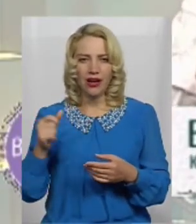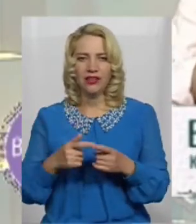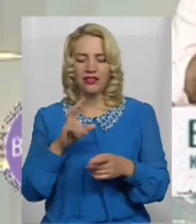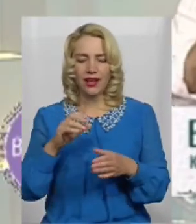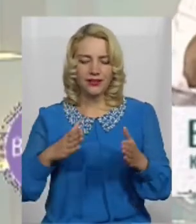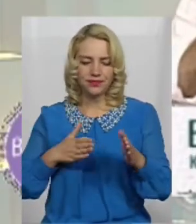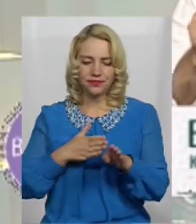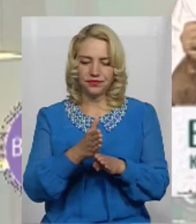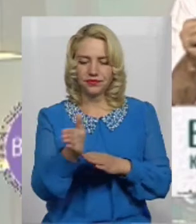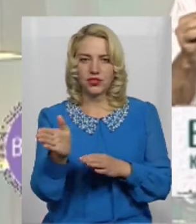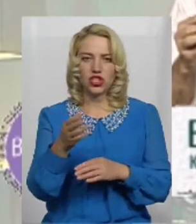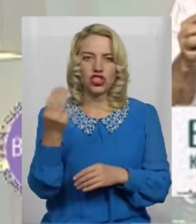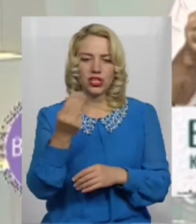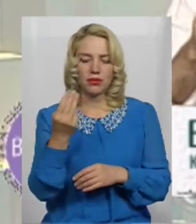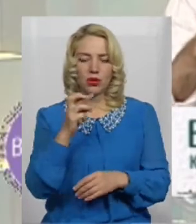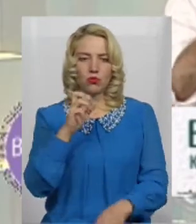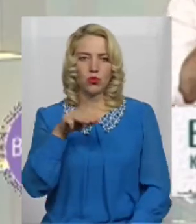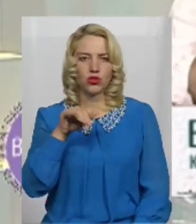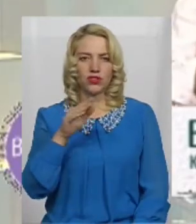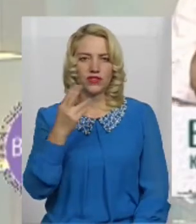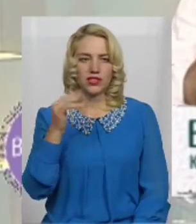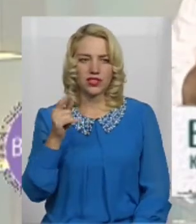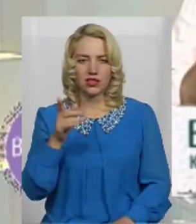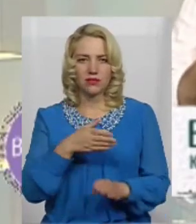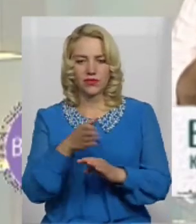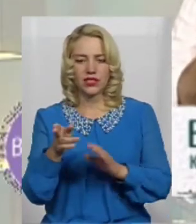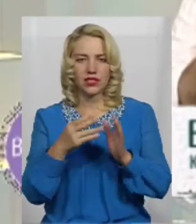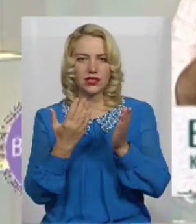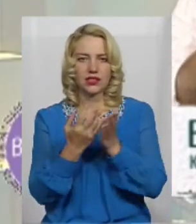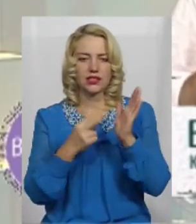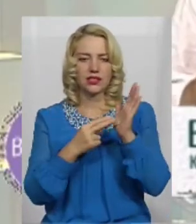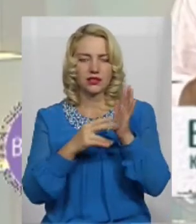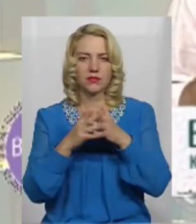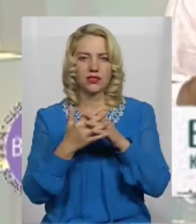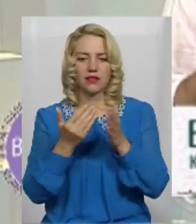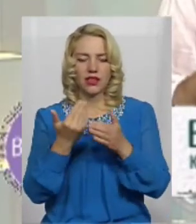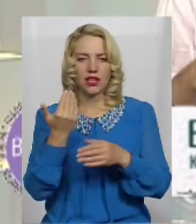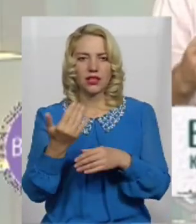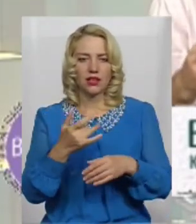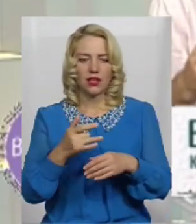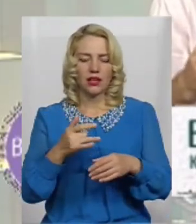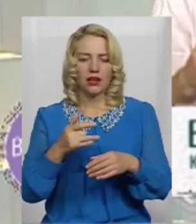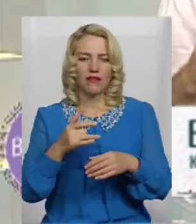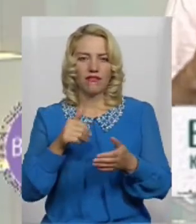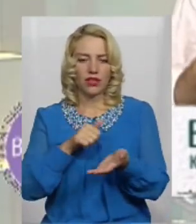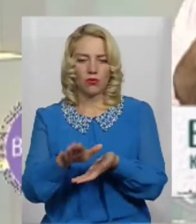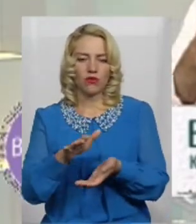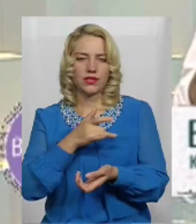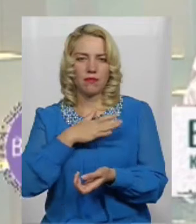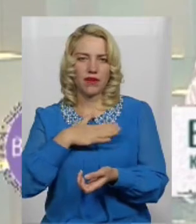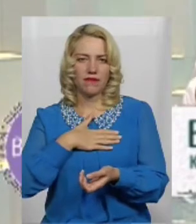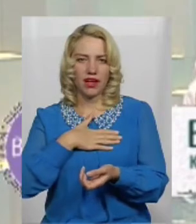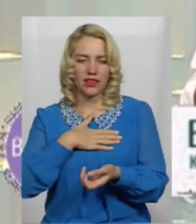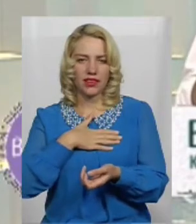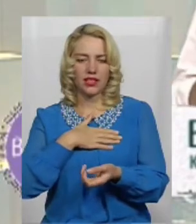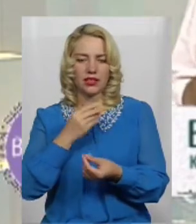як на Шепетівку їхати, там Бутівці, і в сторону там 7 сіл. Від них відмовився приватний перевізник.